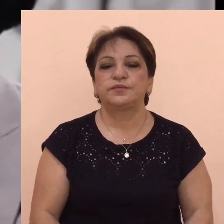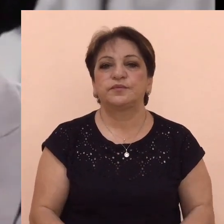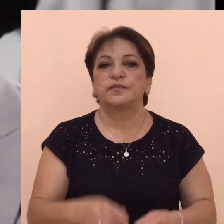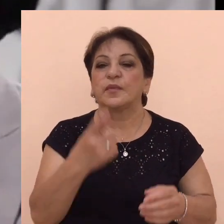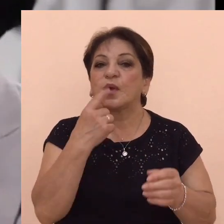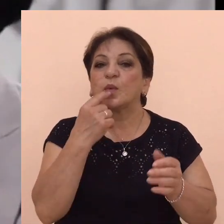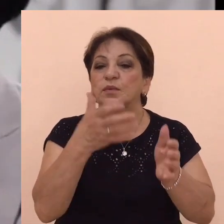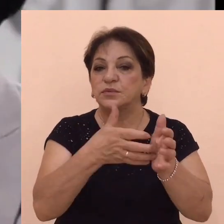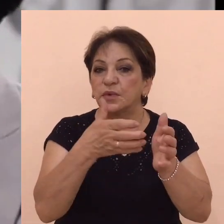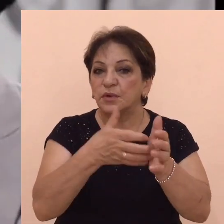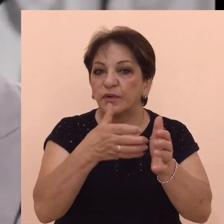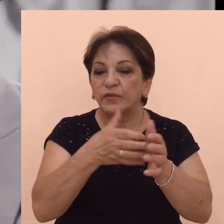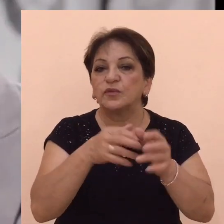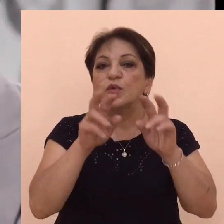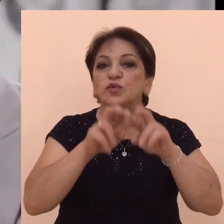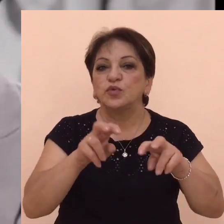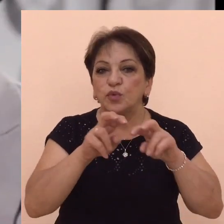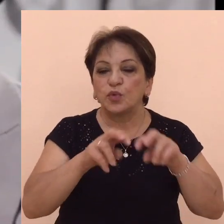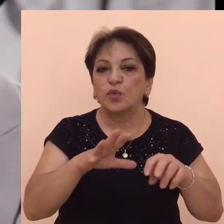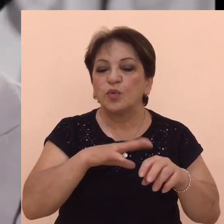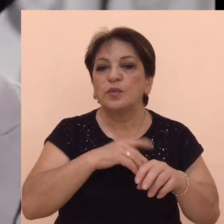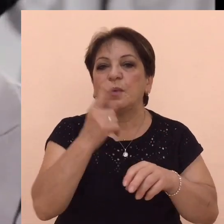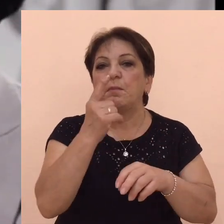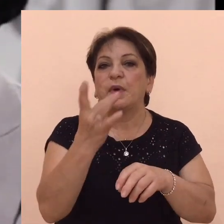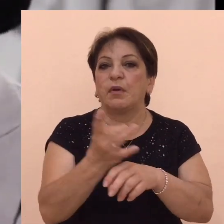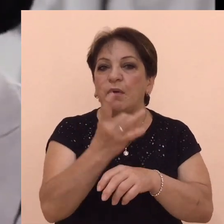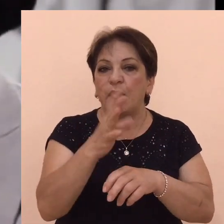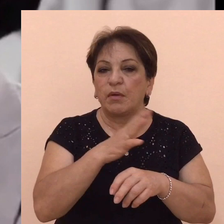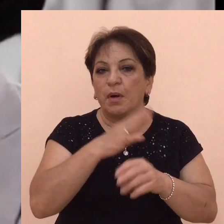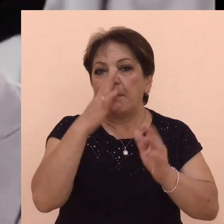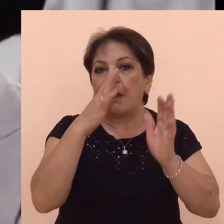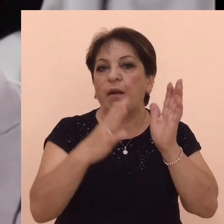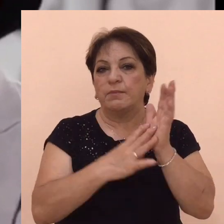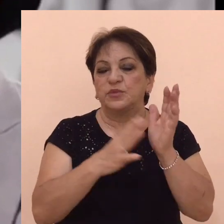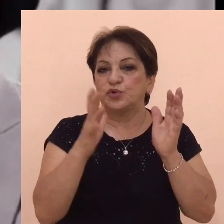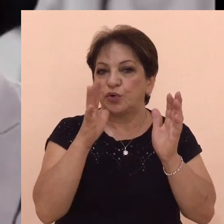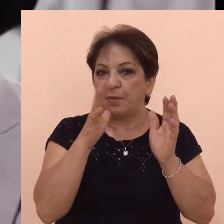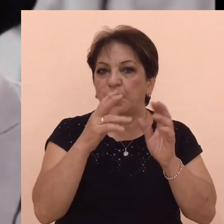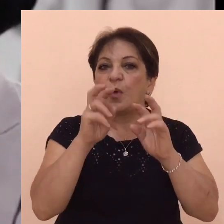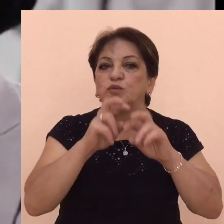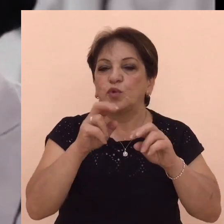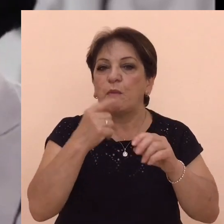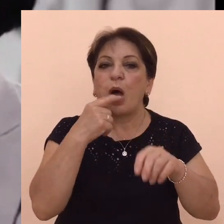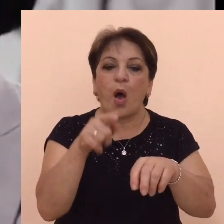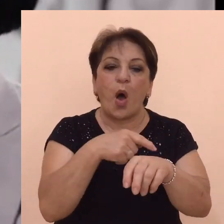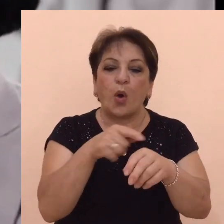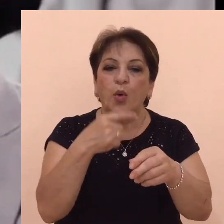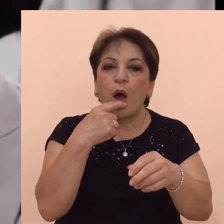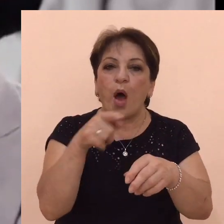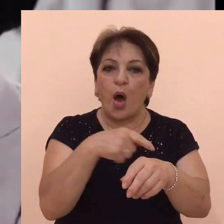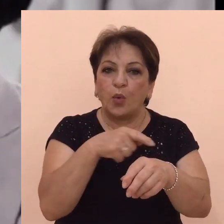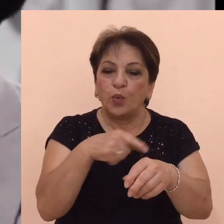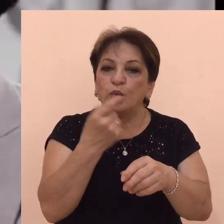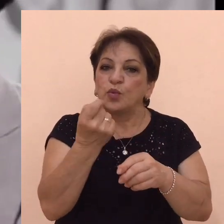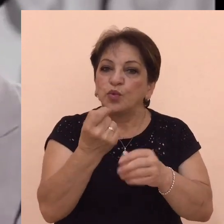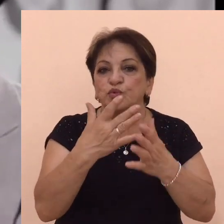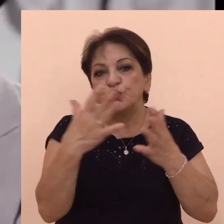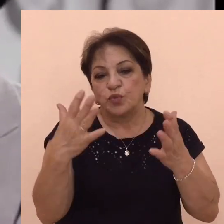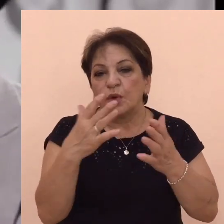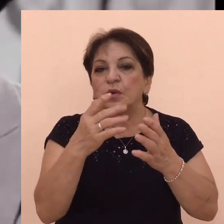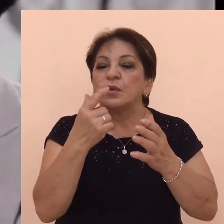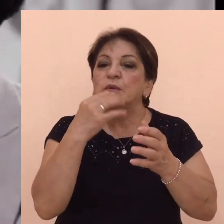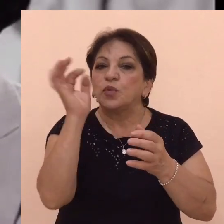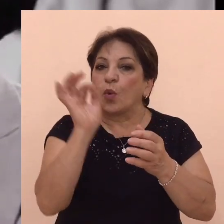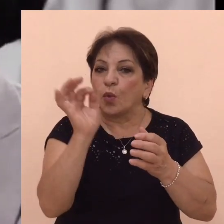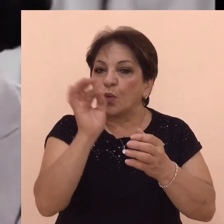Սակավարունության ստուգումը իրականացվում է մեկ անգամ 9 ամսական հասակում, սակայն անհրաժեշտության դեպքում այդ ժամկետը